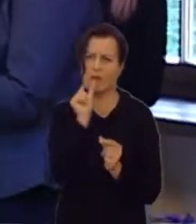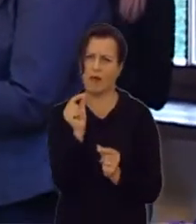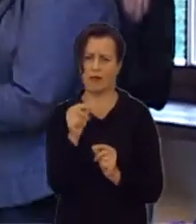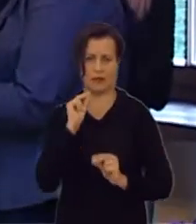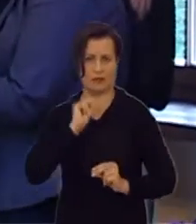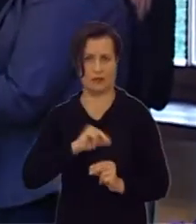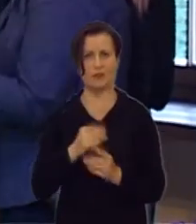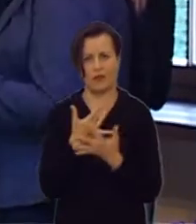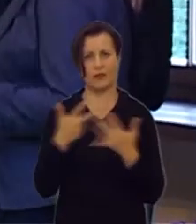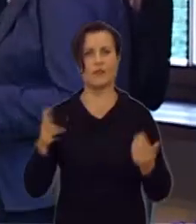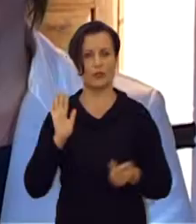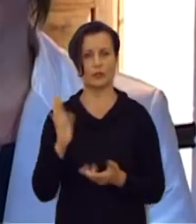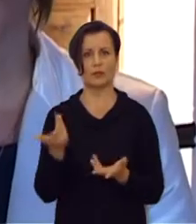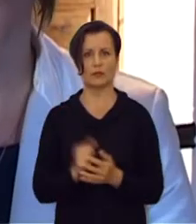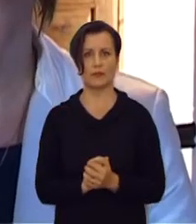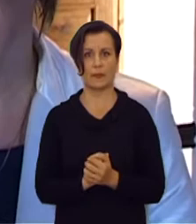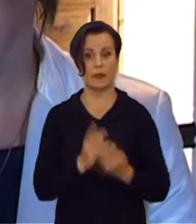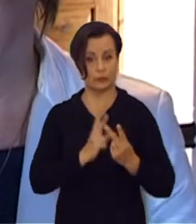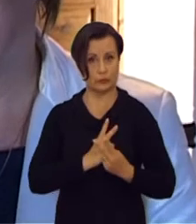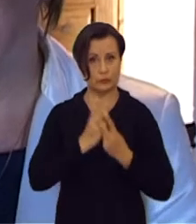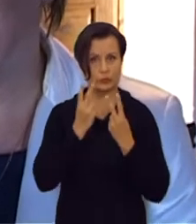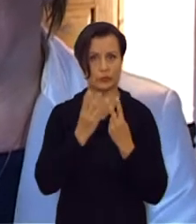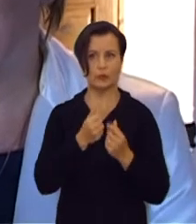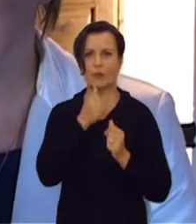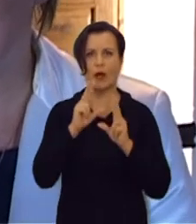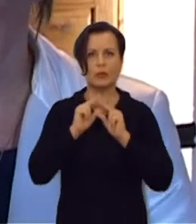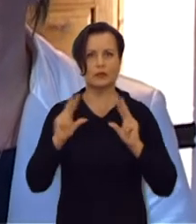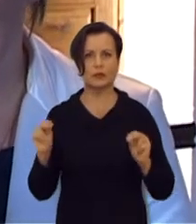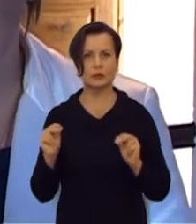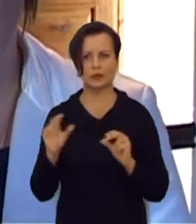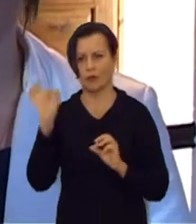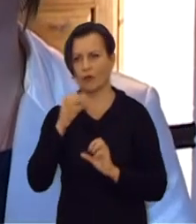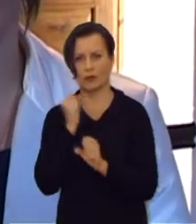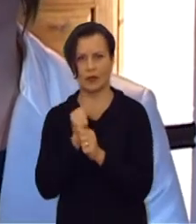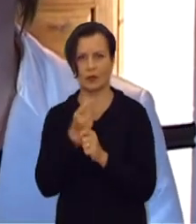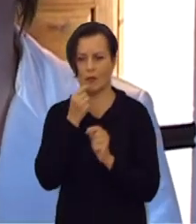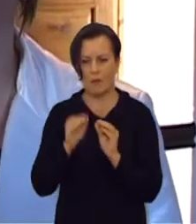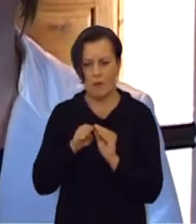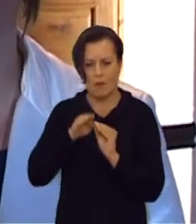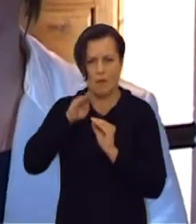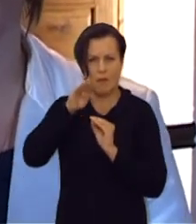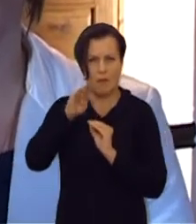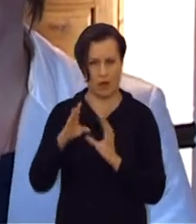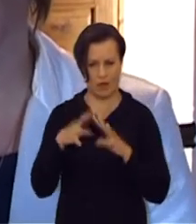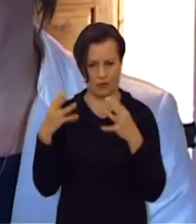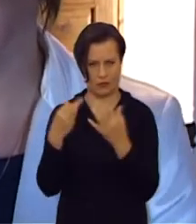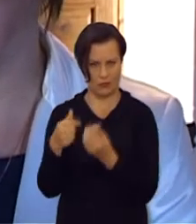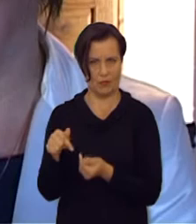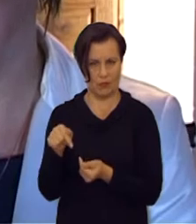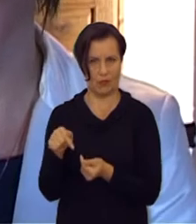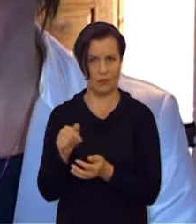pasidžiaugti. Visai būna. Džiugina, kai pasiseka kažkoks darbas, bent jau mažas žingsnelis šeimoje